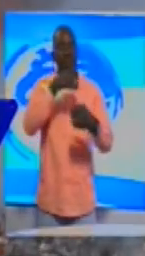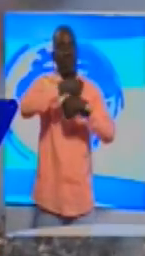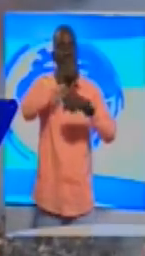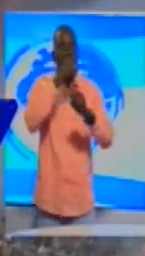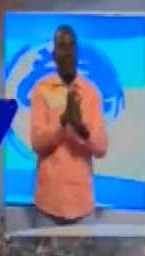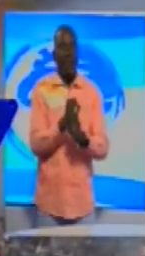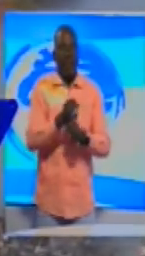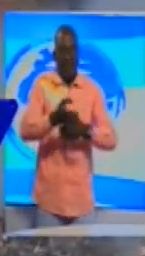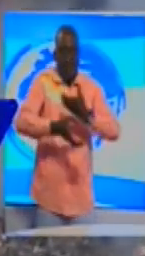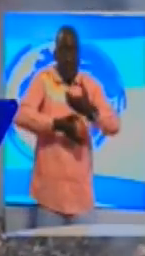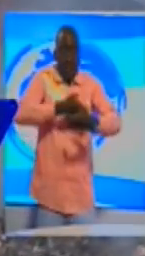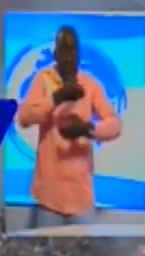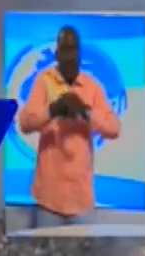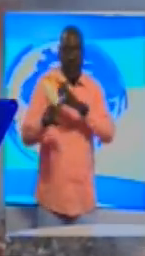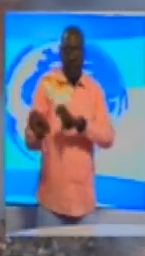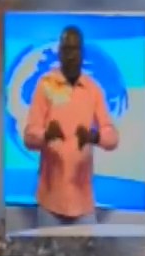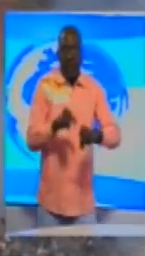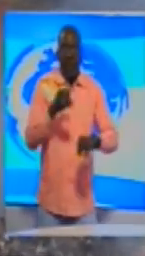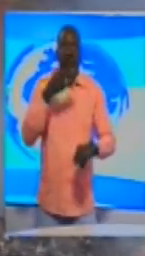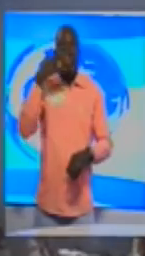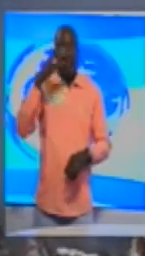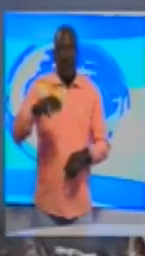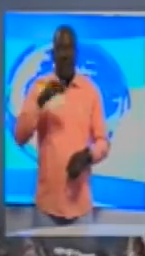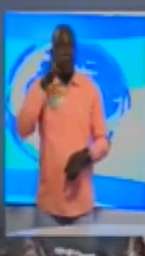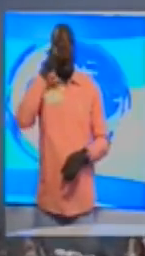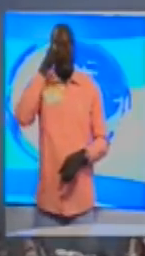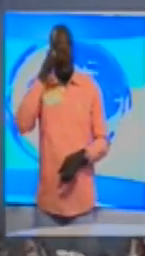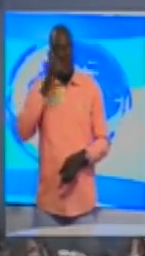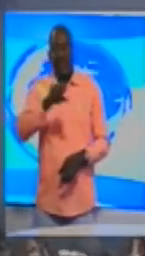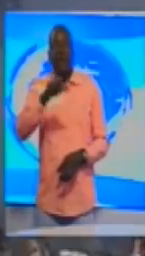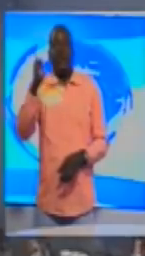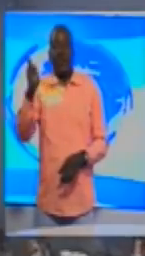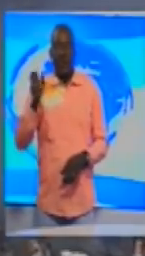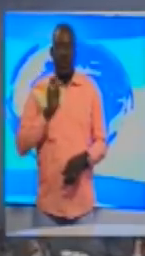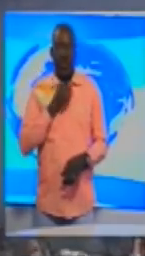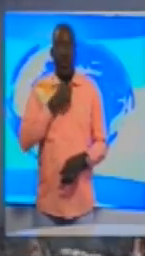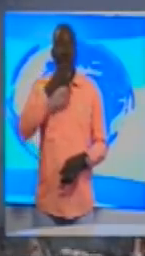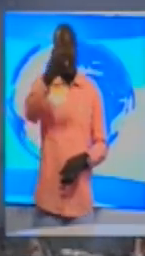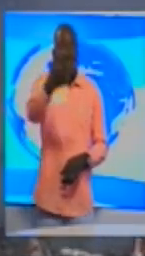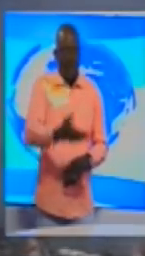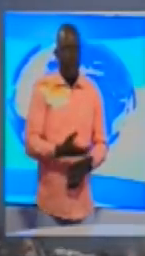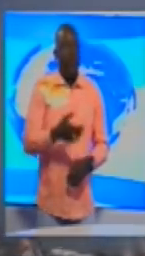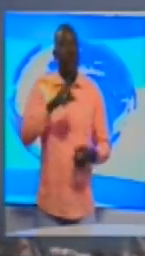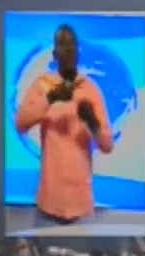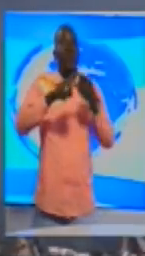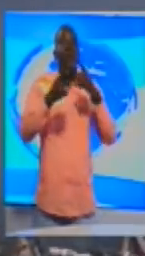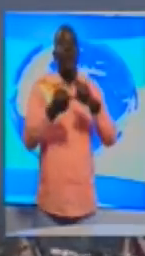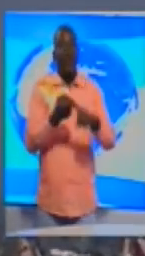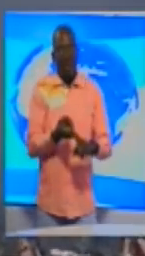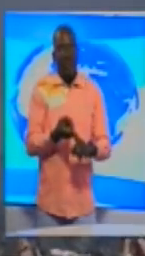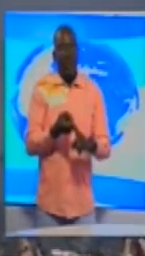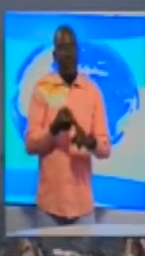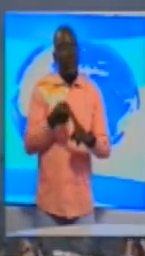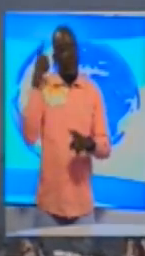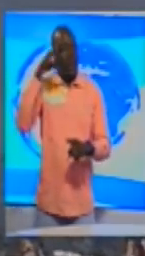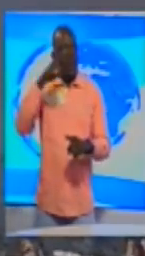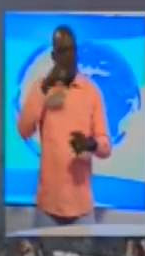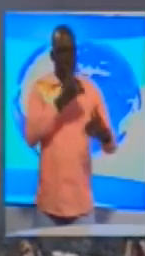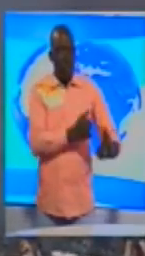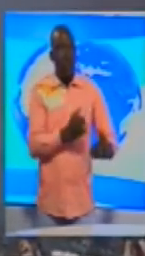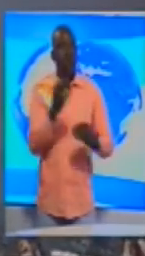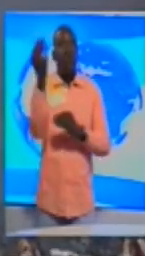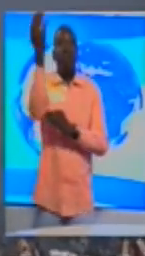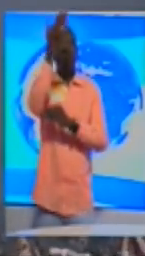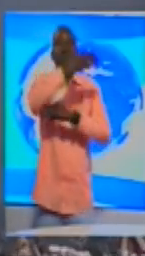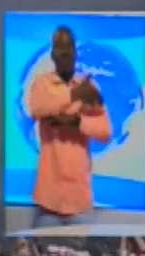nocifs comme la cigarette, les alcools frélatés, les drogues, etc., etc. Nous avons invité nos collègues de terrain ce matin, c'est les agents de terrain qui opèrent au niveau des frontières,